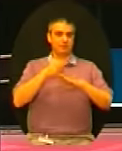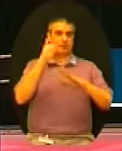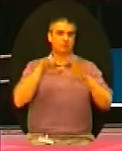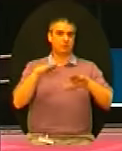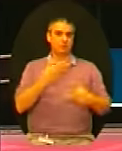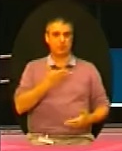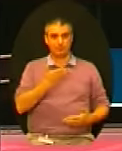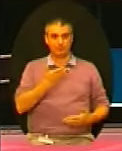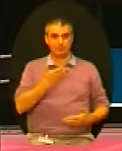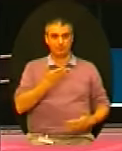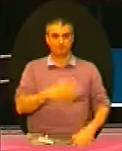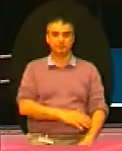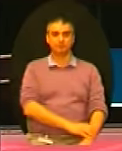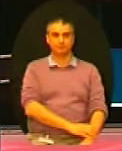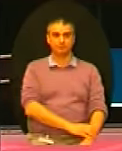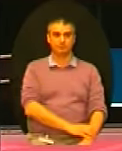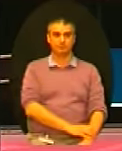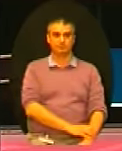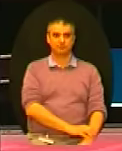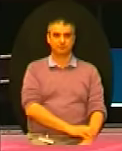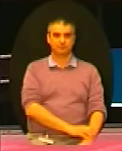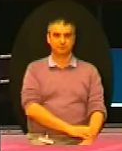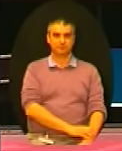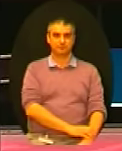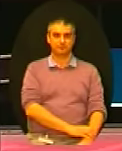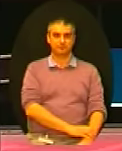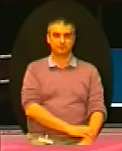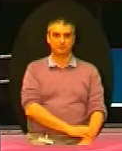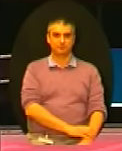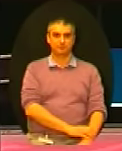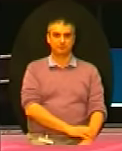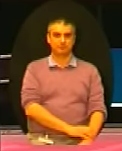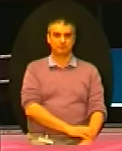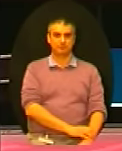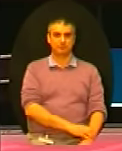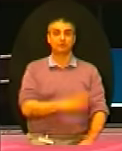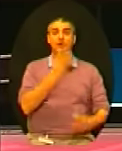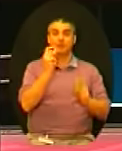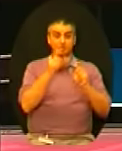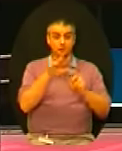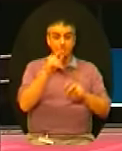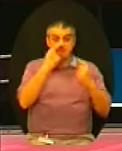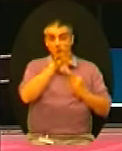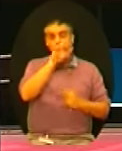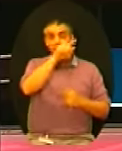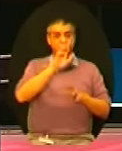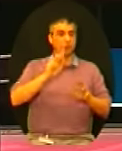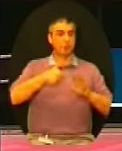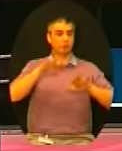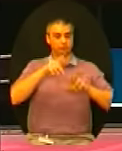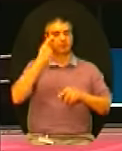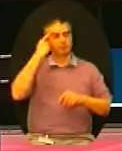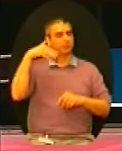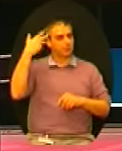הממשלה. נכון. ויש לא מעט אנשים שביום שבו הוא נבחר, ידעו שאהוד